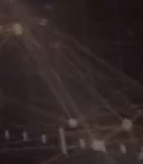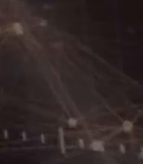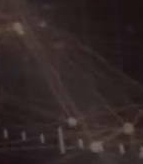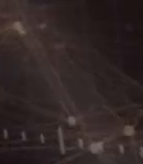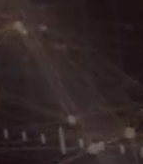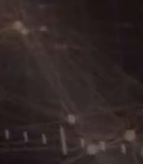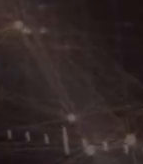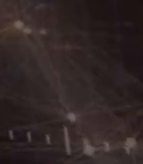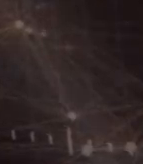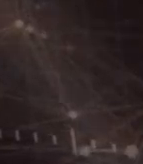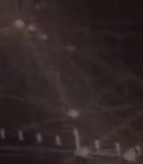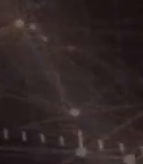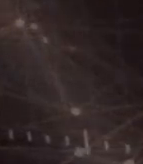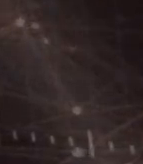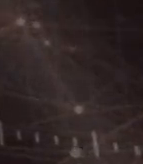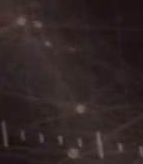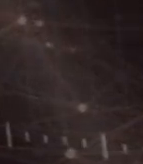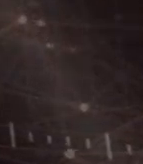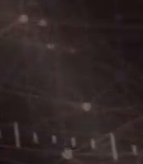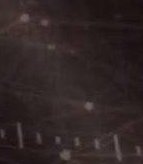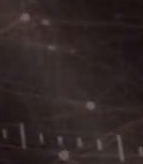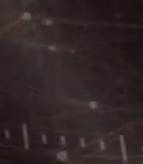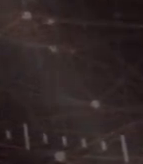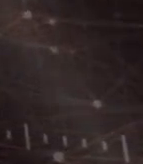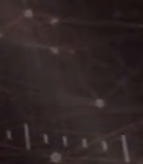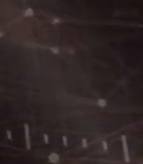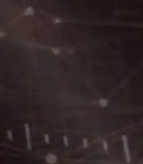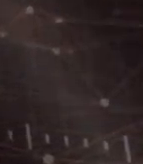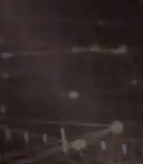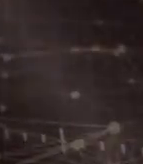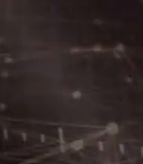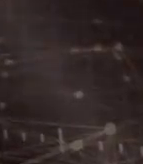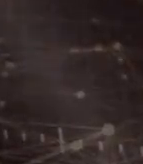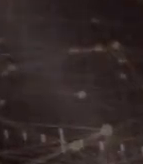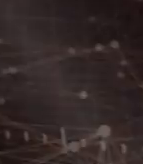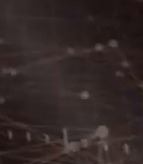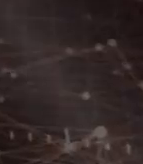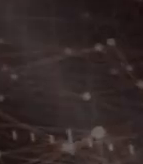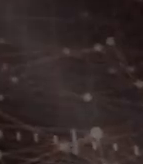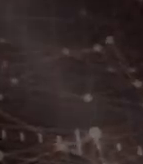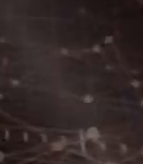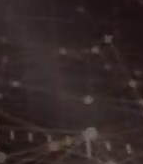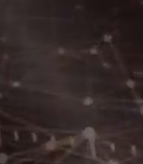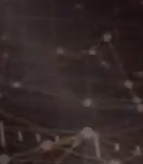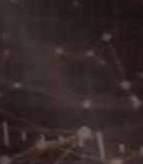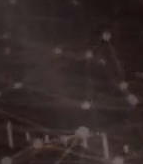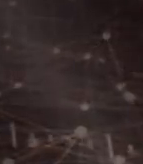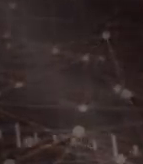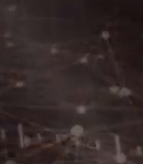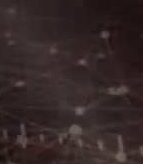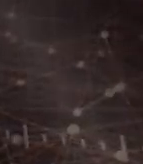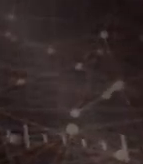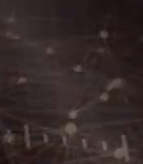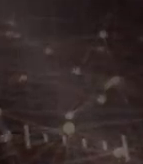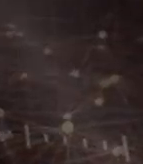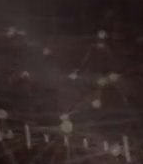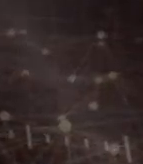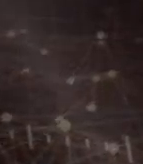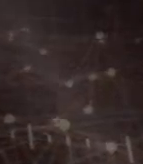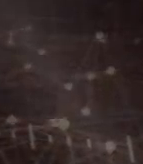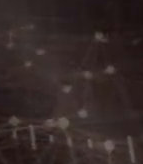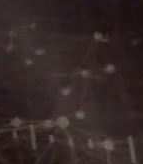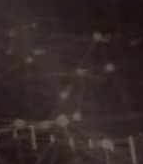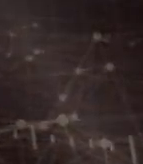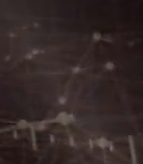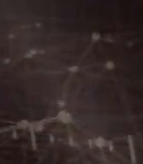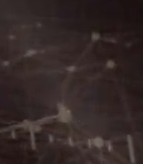Pero anong ginagawa mo sa akin? Lagi mong binabaliktad, lagi mo akong sinisiraan sa mga tao. Ako na nagbabayad, ako na nagpapakain sa'yo, ako na